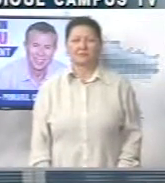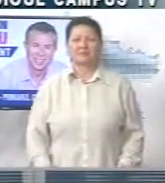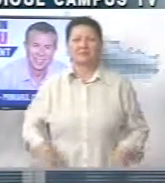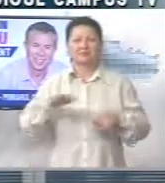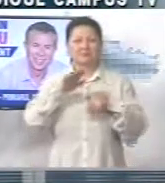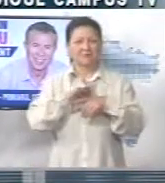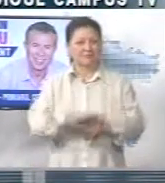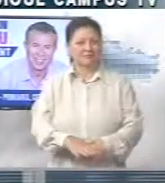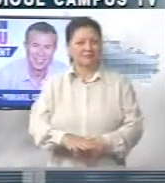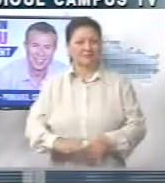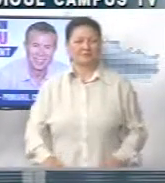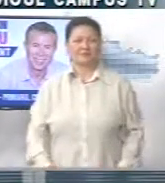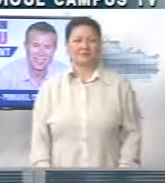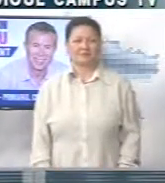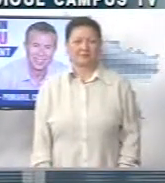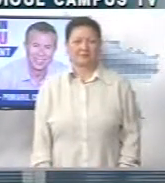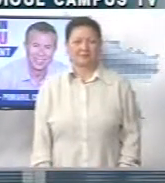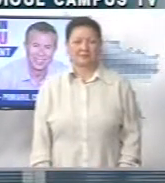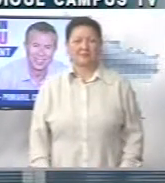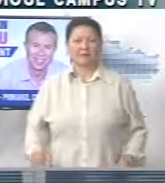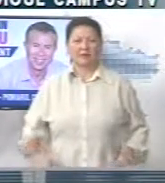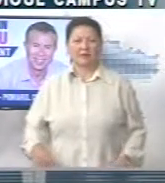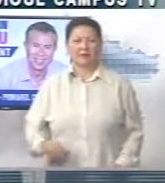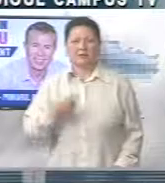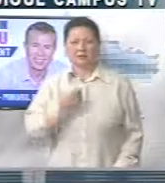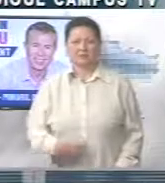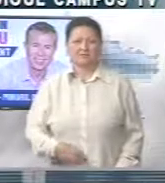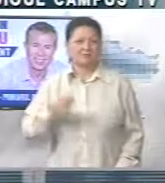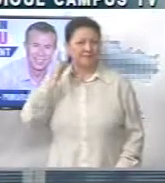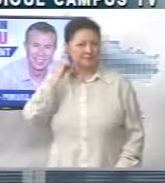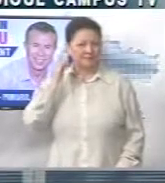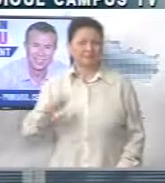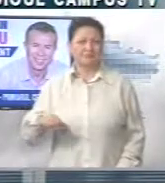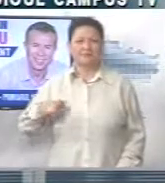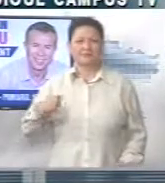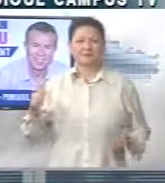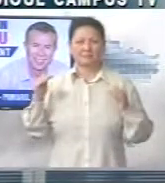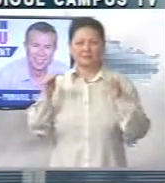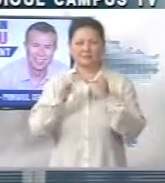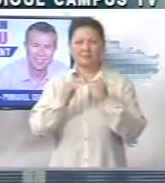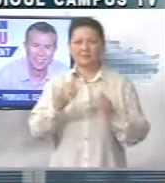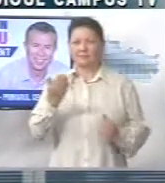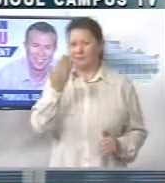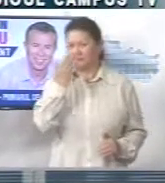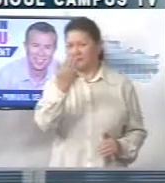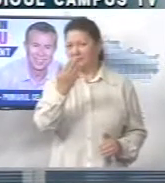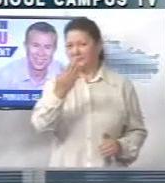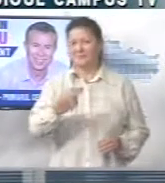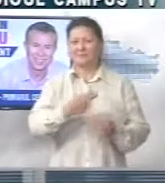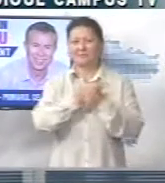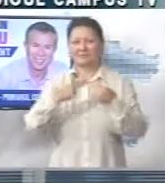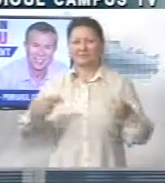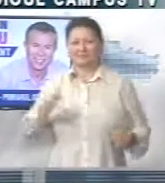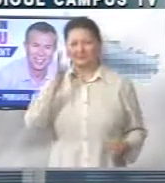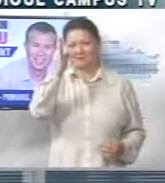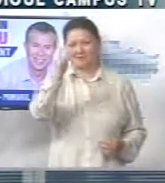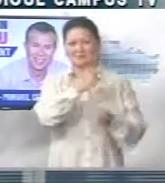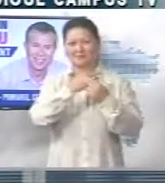discreditate într-un anumit fel, sunt egale în fața celui care va conduce acest